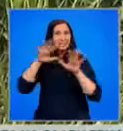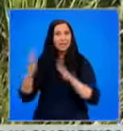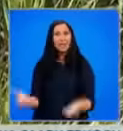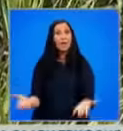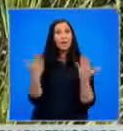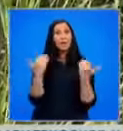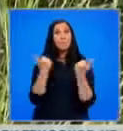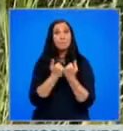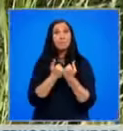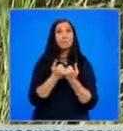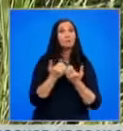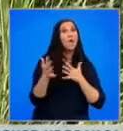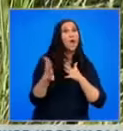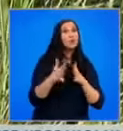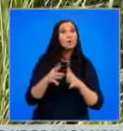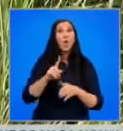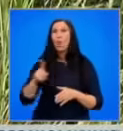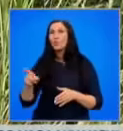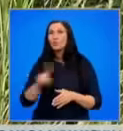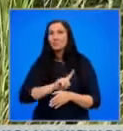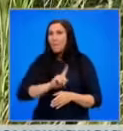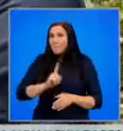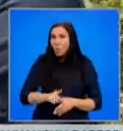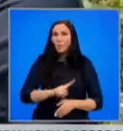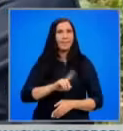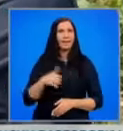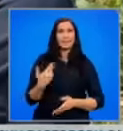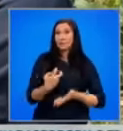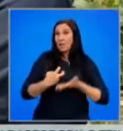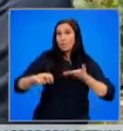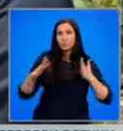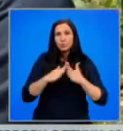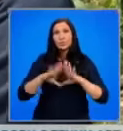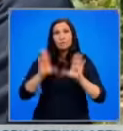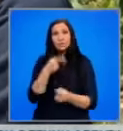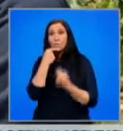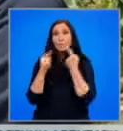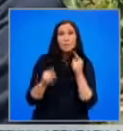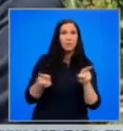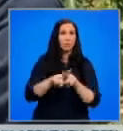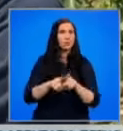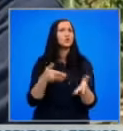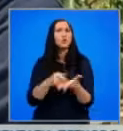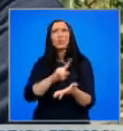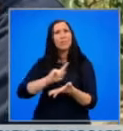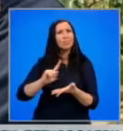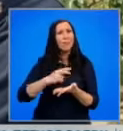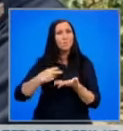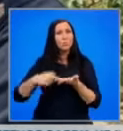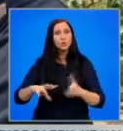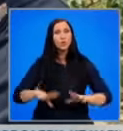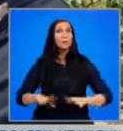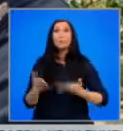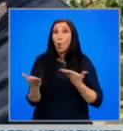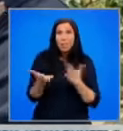хиляди местни жители, които не могат, а и не искат да напуснат дома си. Всички ни питат едно и също. Защо не напуснете града? И да